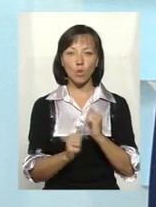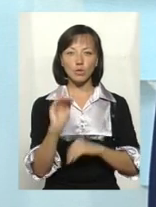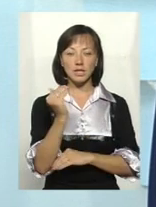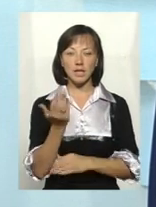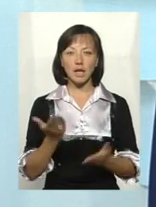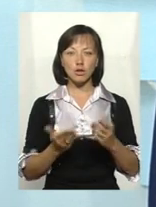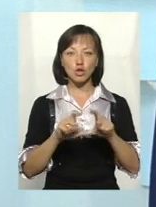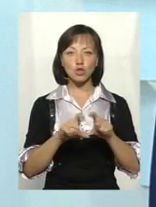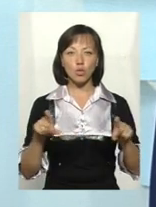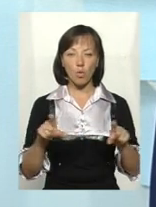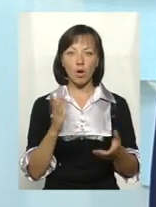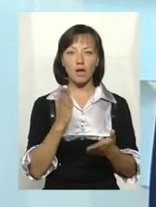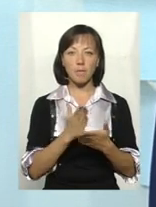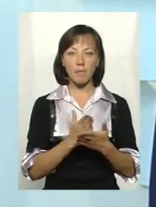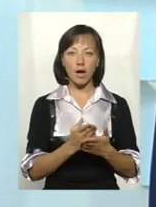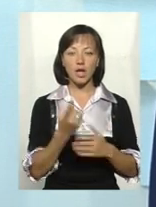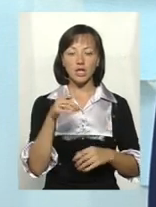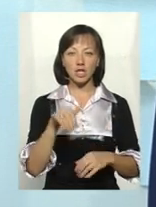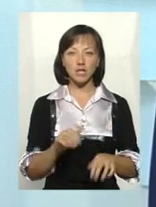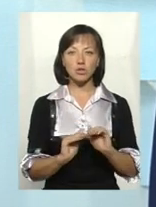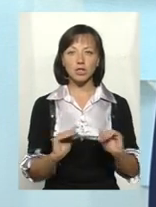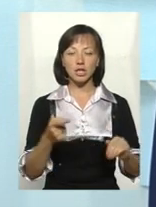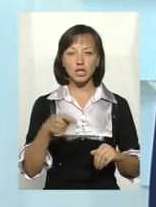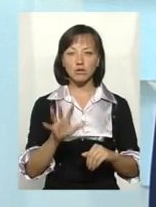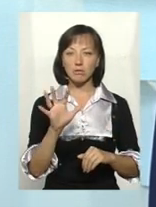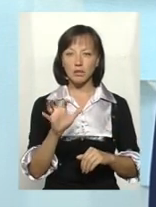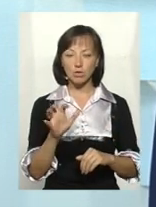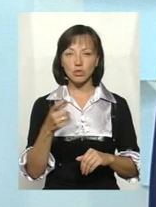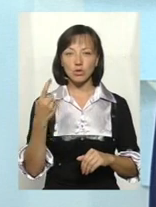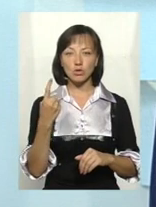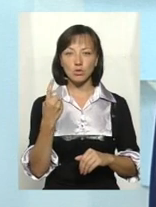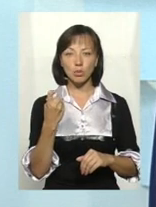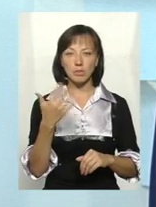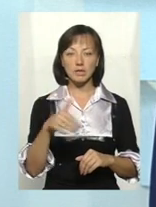дитину, якщо школа має 1000 учнів, 1500, це буде